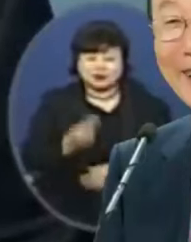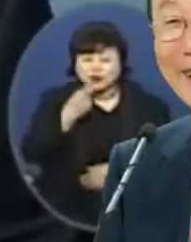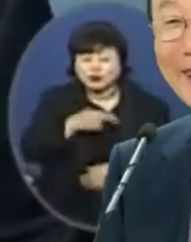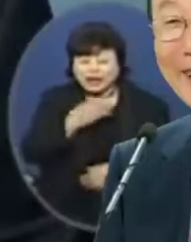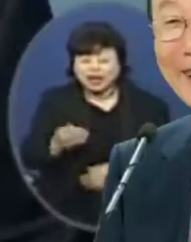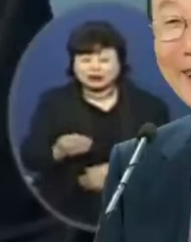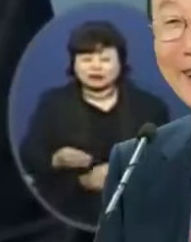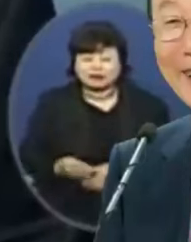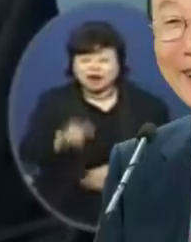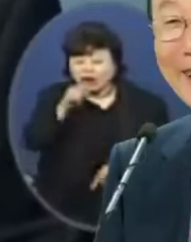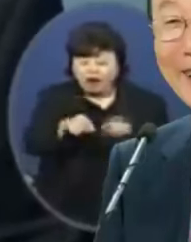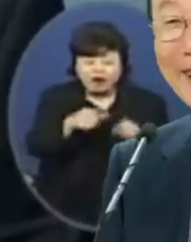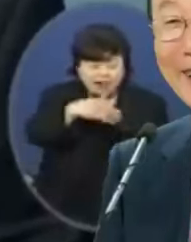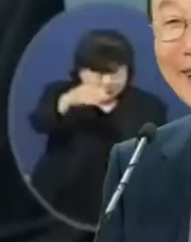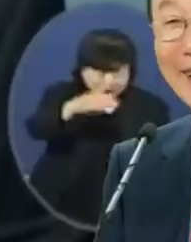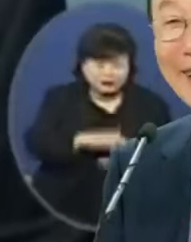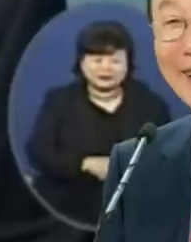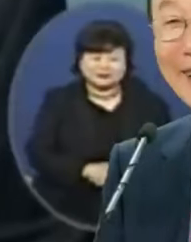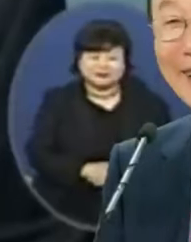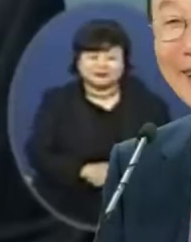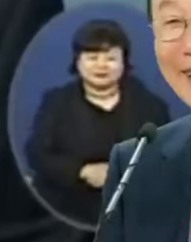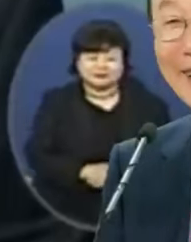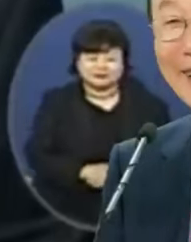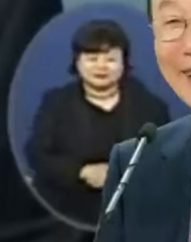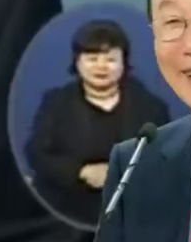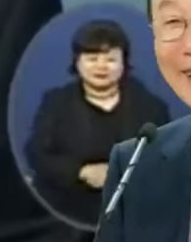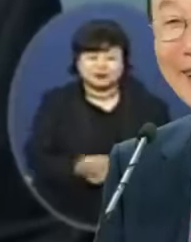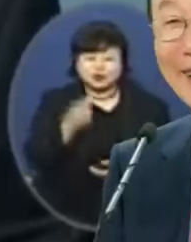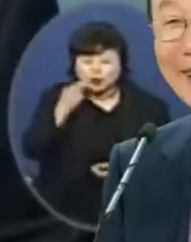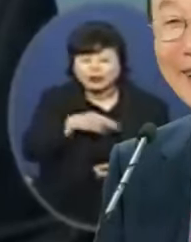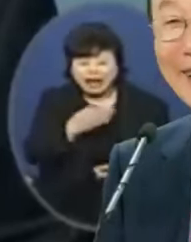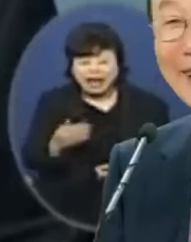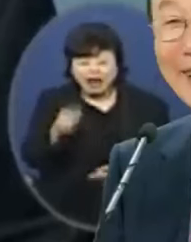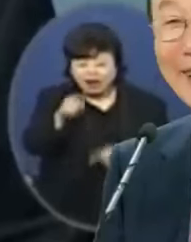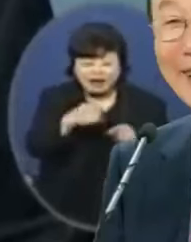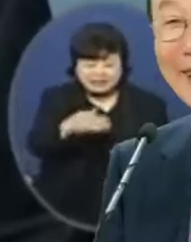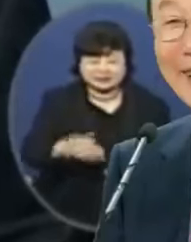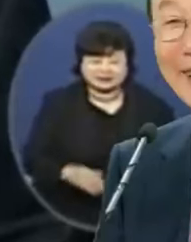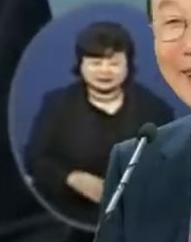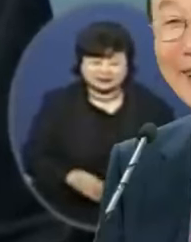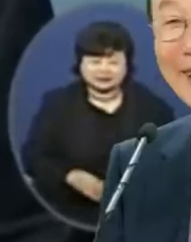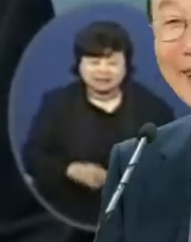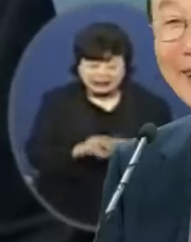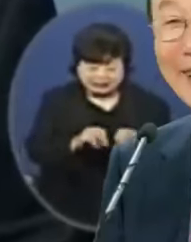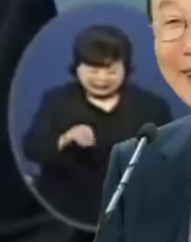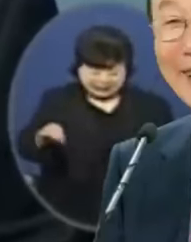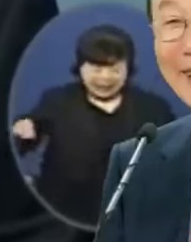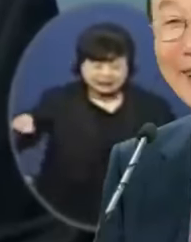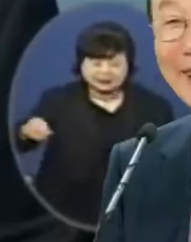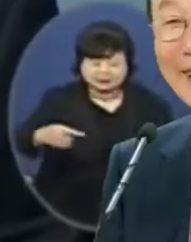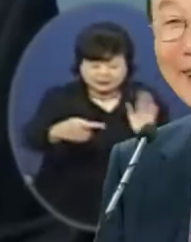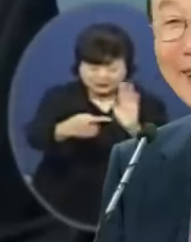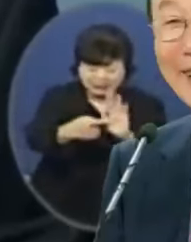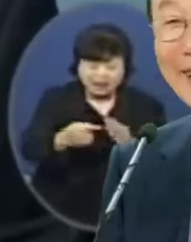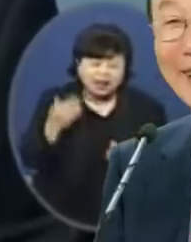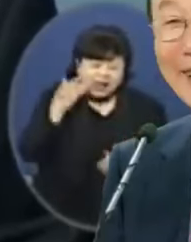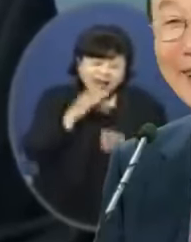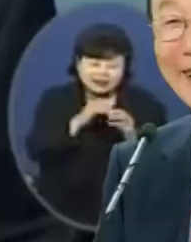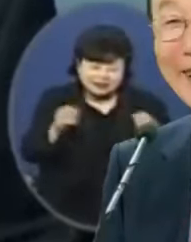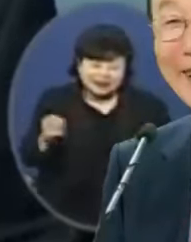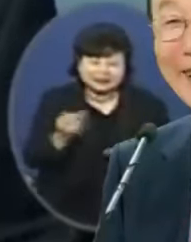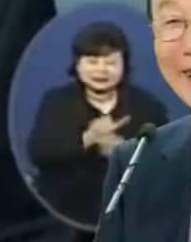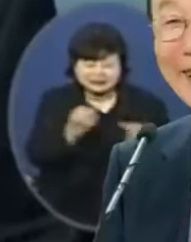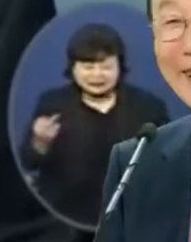요단강으로 걸러 들어가십시다. 오늘 모두 다 요단강을 걸어 들어가서 마른 땅으로 적과 꿀이 흐르는